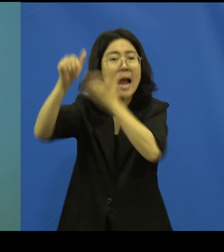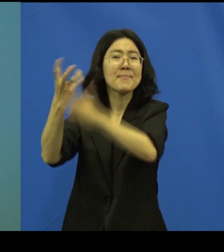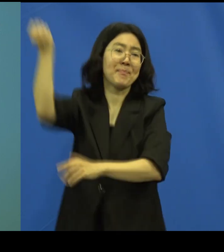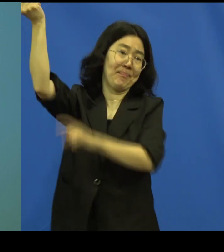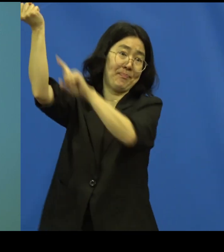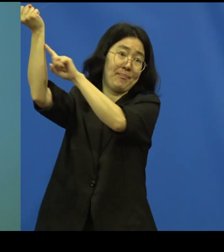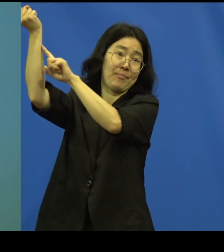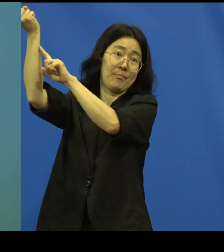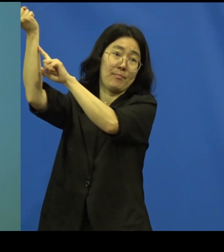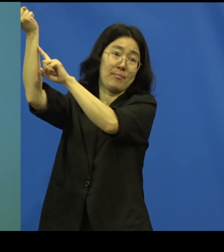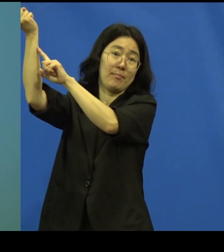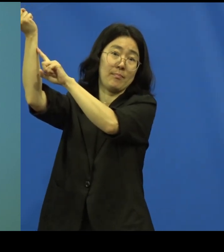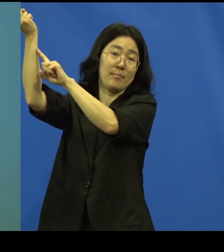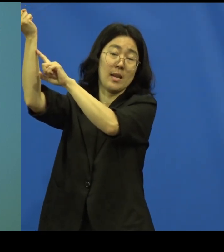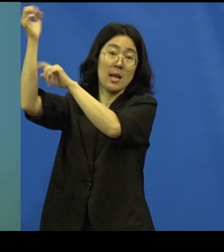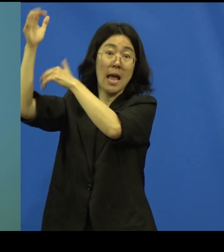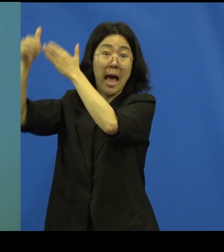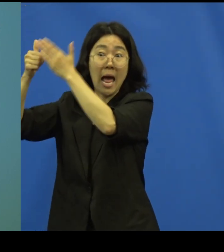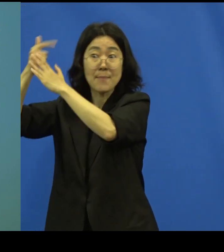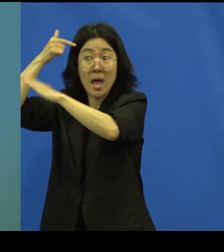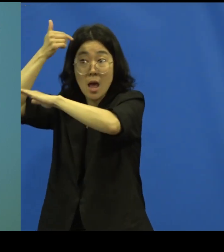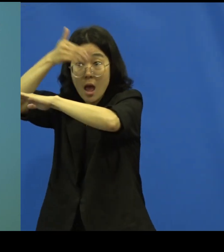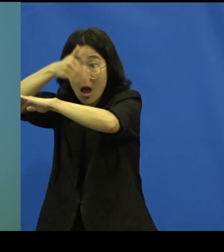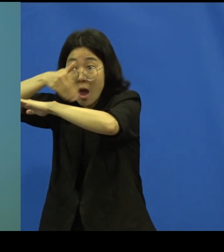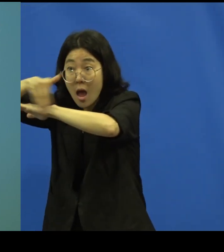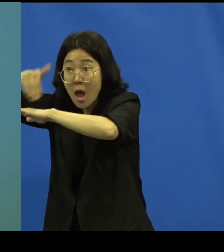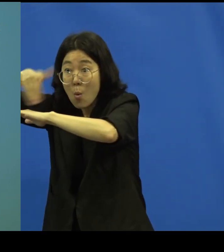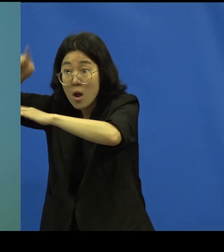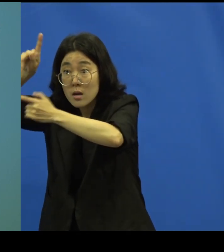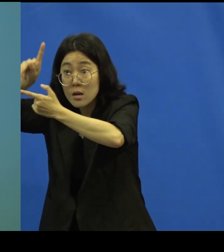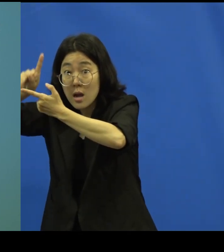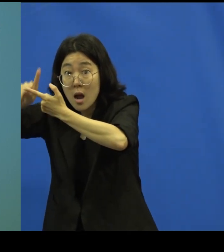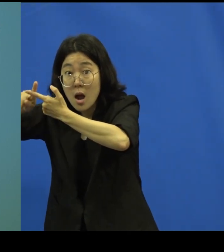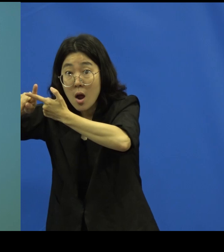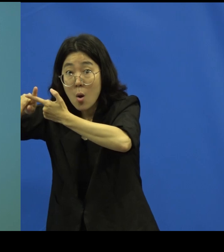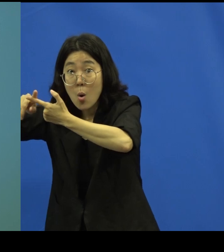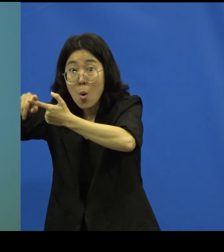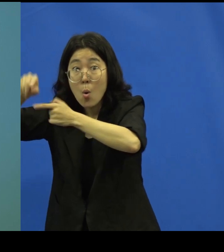그리고 실행과 그 실행에 오차가 없다.